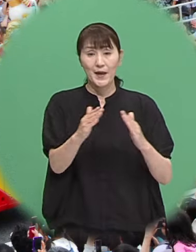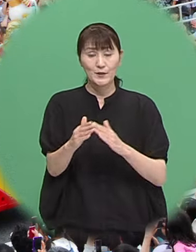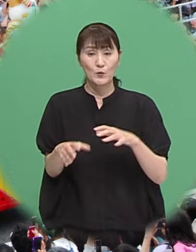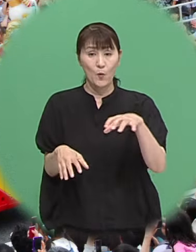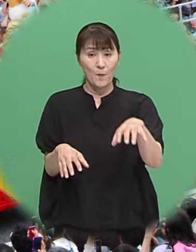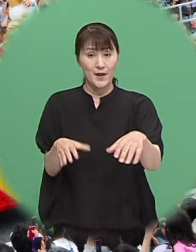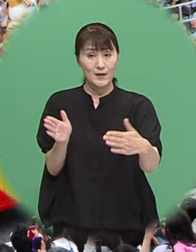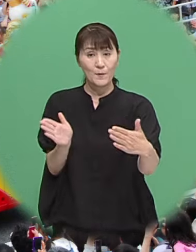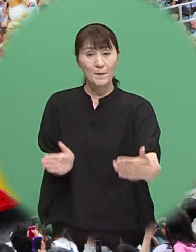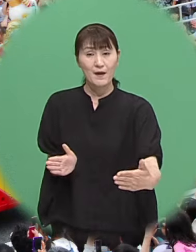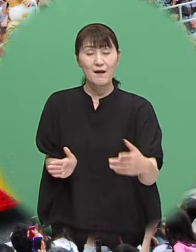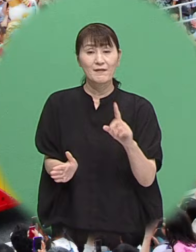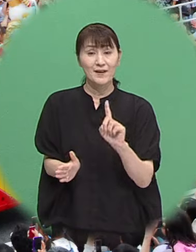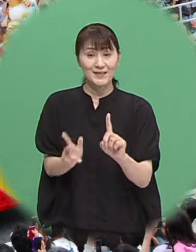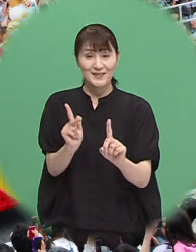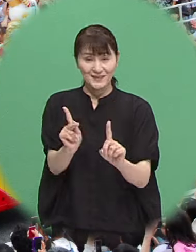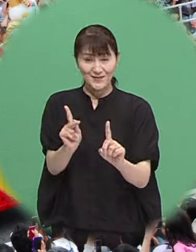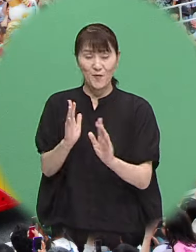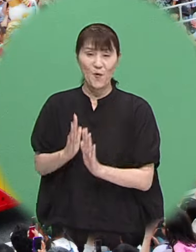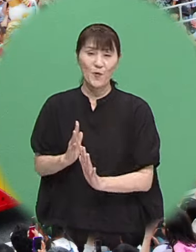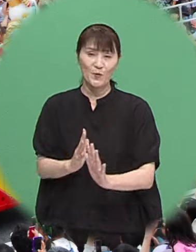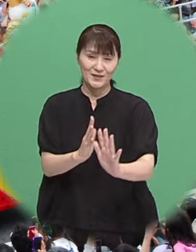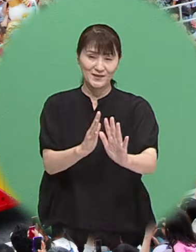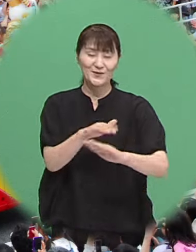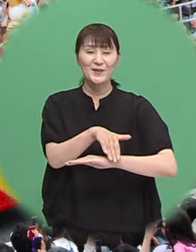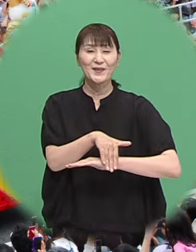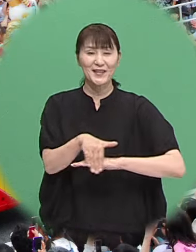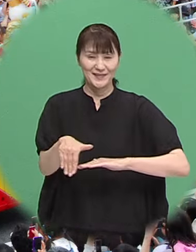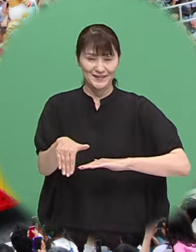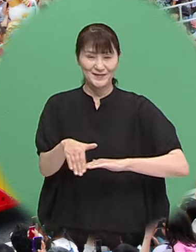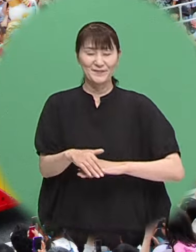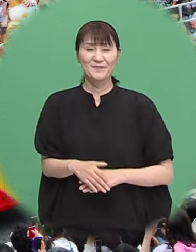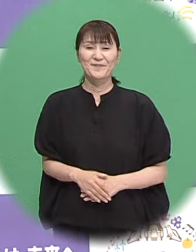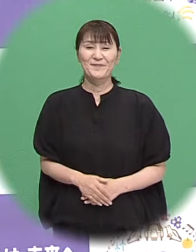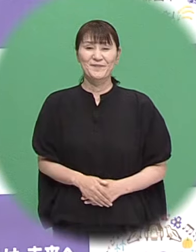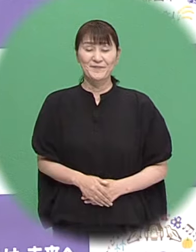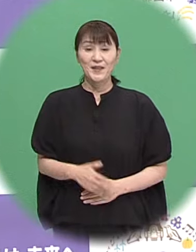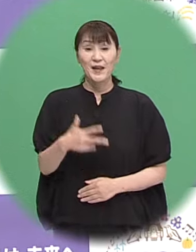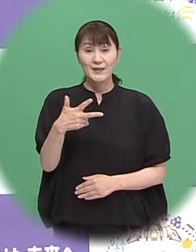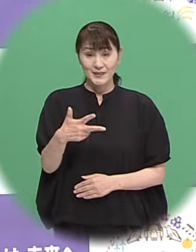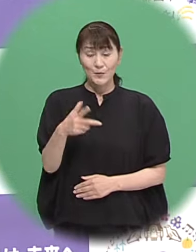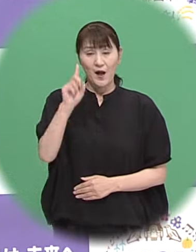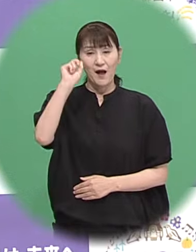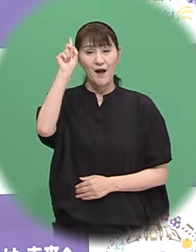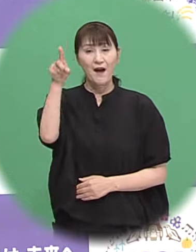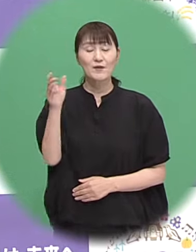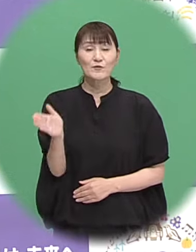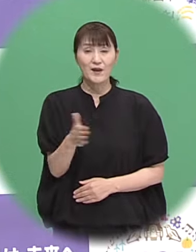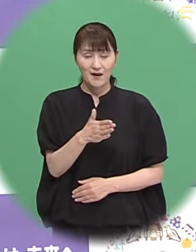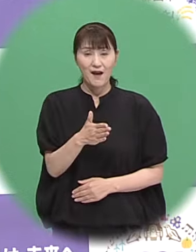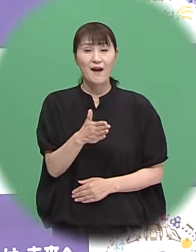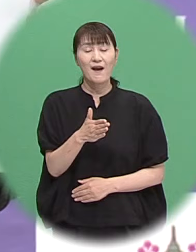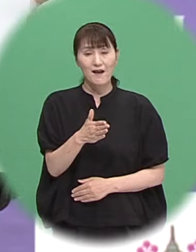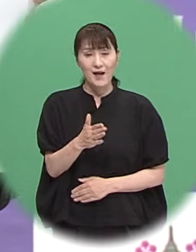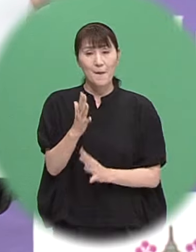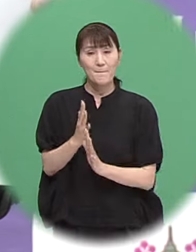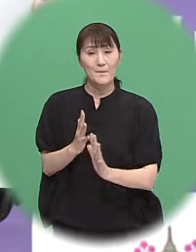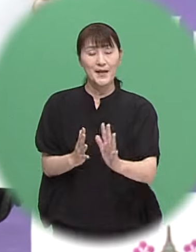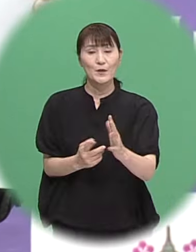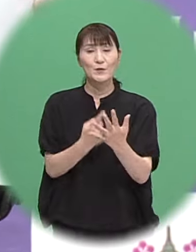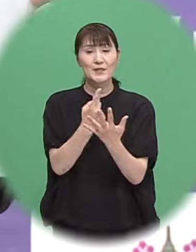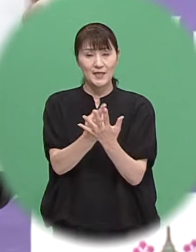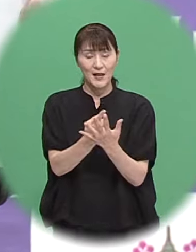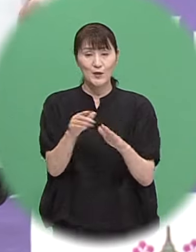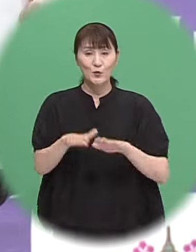までのおよそ1kmを更新する予定です市は明日から一緒にパレードするキッズ